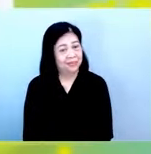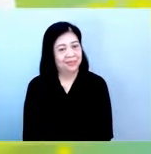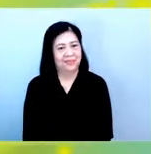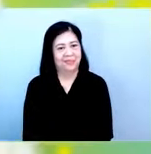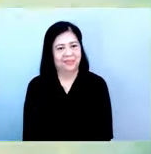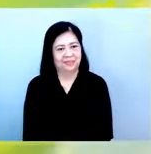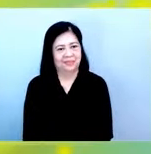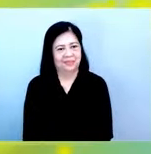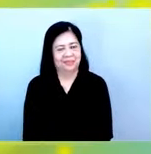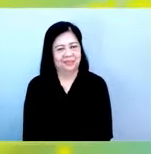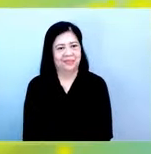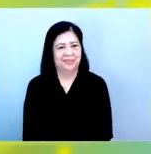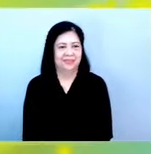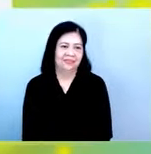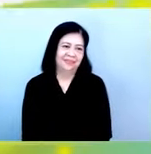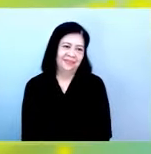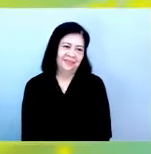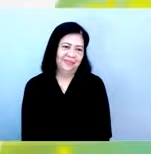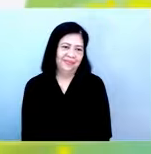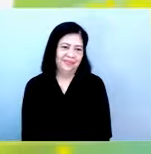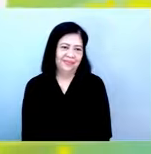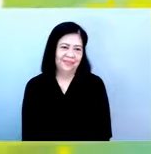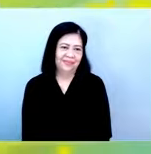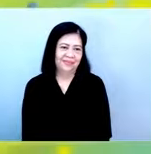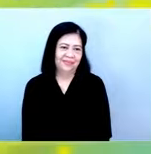Yeah. Ay, ang cute. Ay,